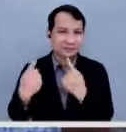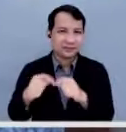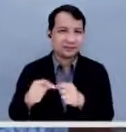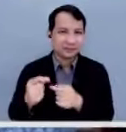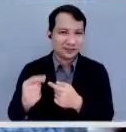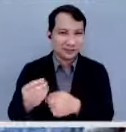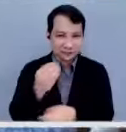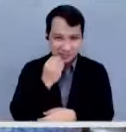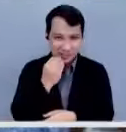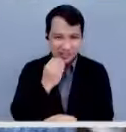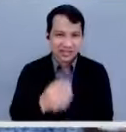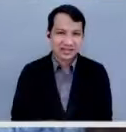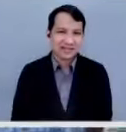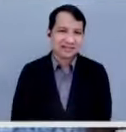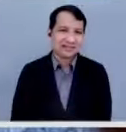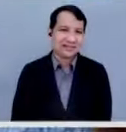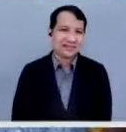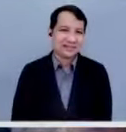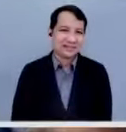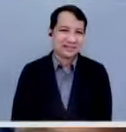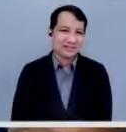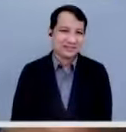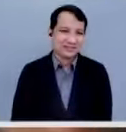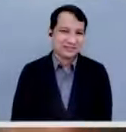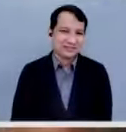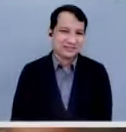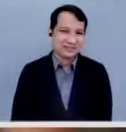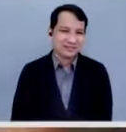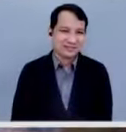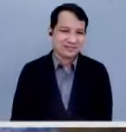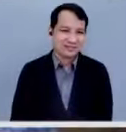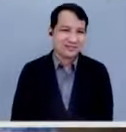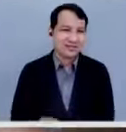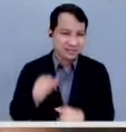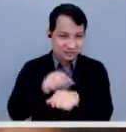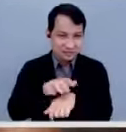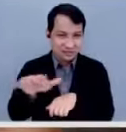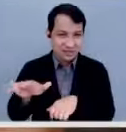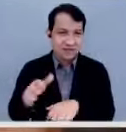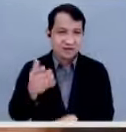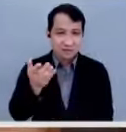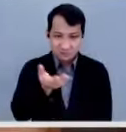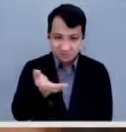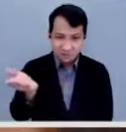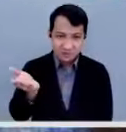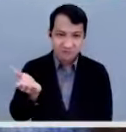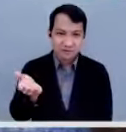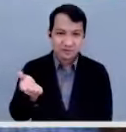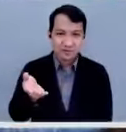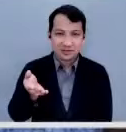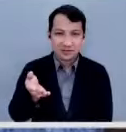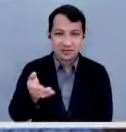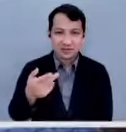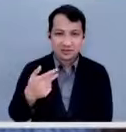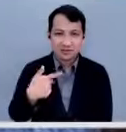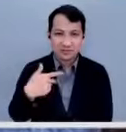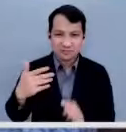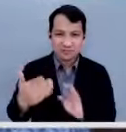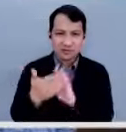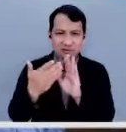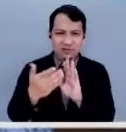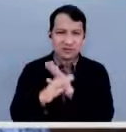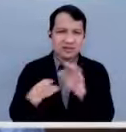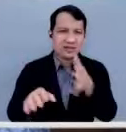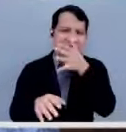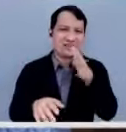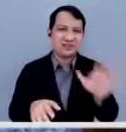pagkain. Tukso na tusok-tusok. Ah. Meron ka mga advice dyan para sa mga ano, nagaharap sa mga tukso? Hindi nga pagpansinin.